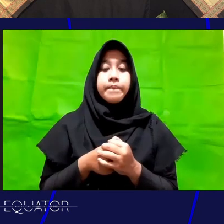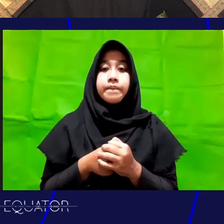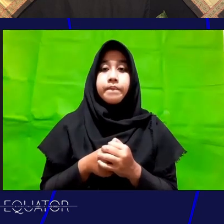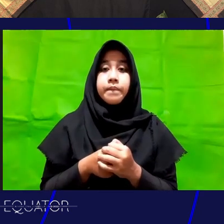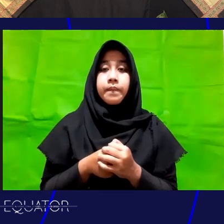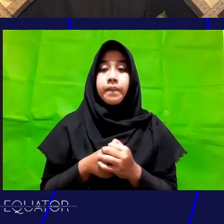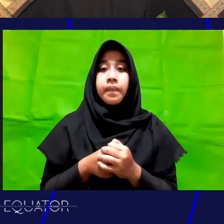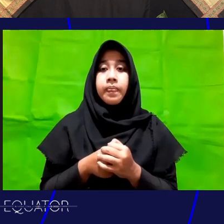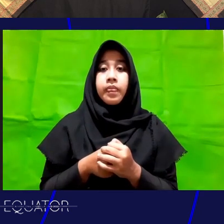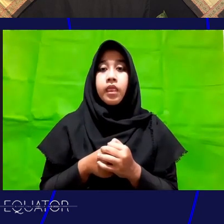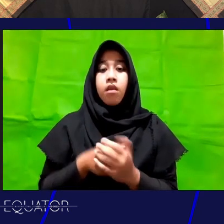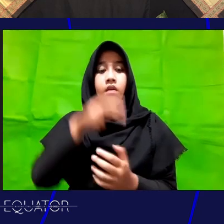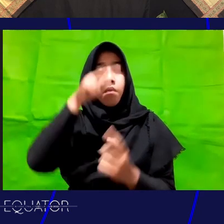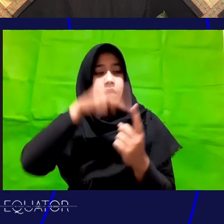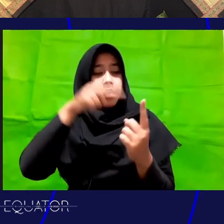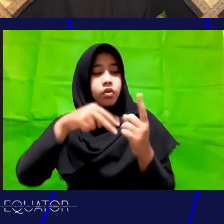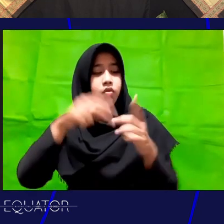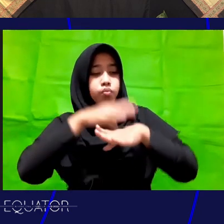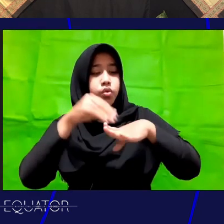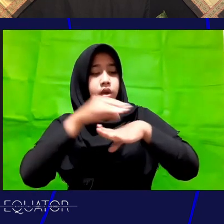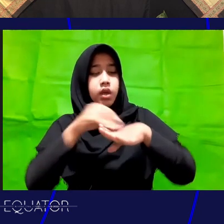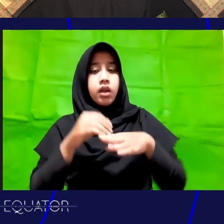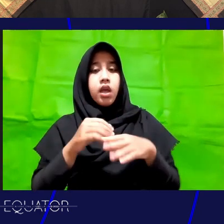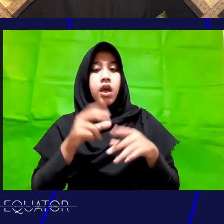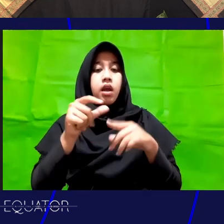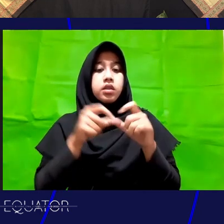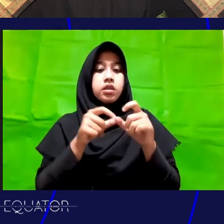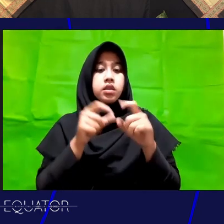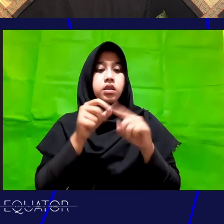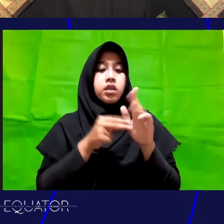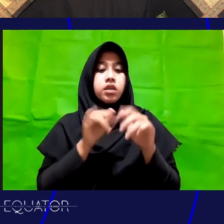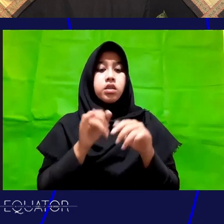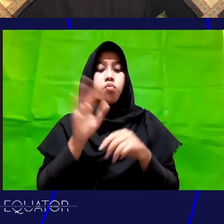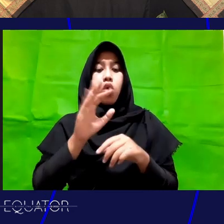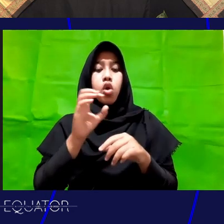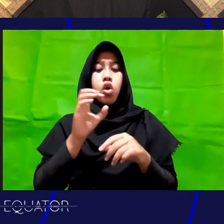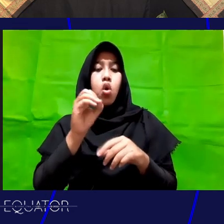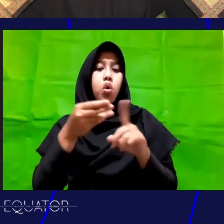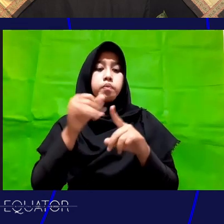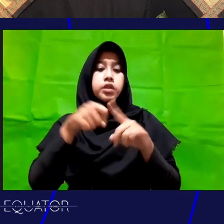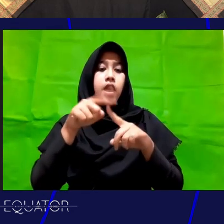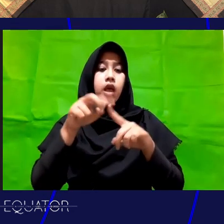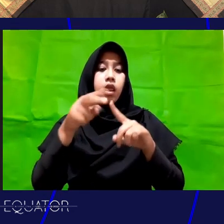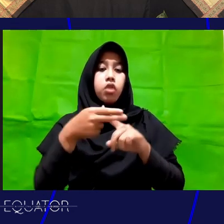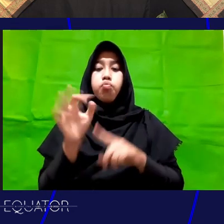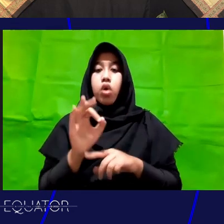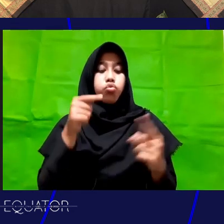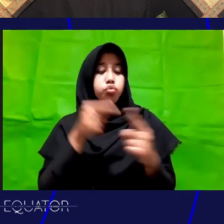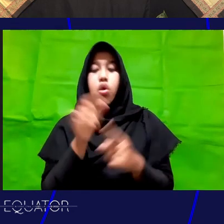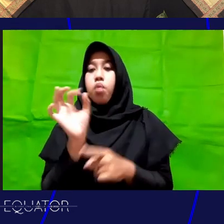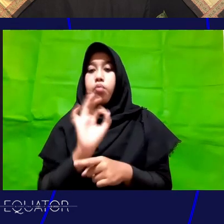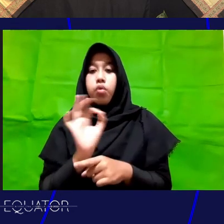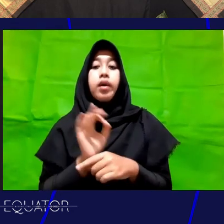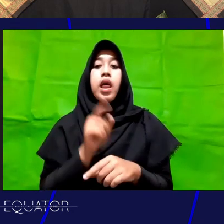dalam sudut pandang aktivisme kebudayaan, misalnya gitu, residensi itu bukan objektif gitu, residensi itu bukan tujuan, tapi dia adalah